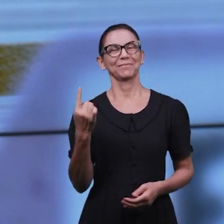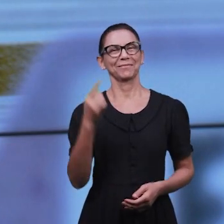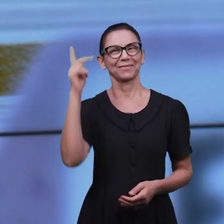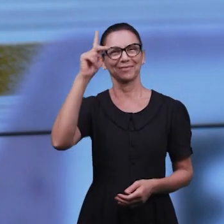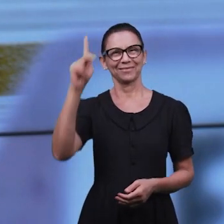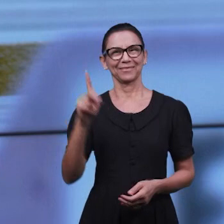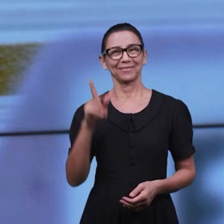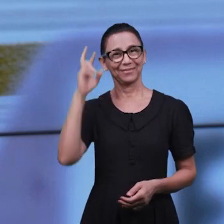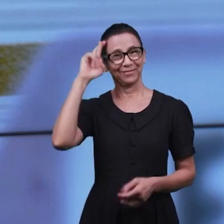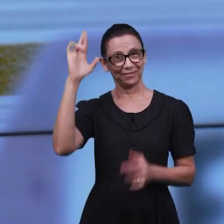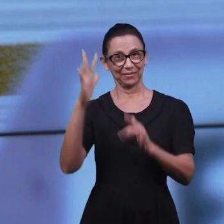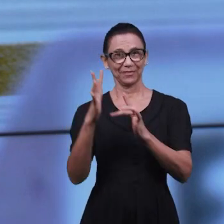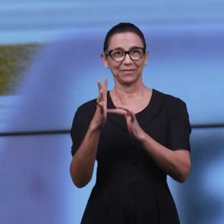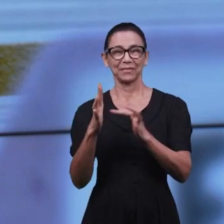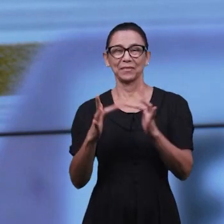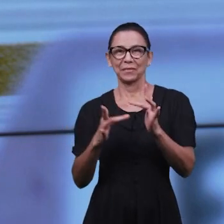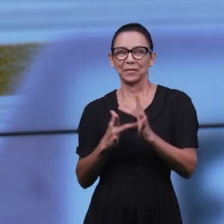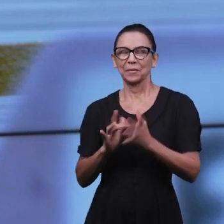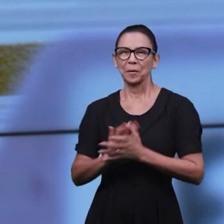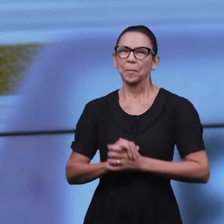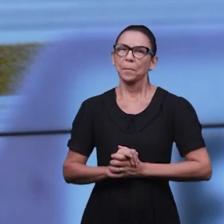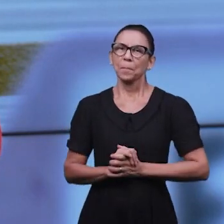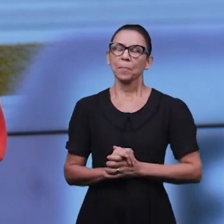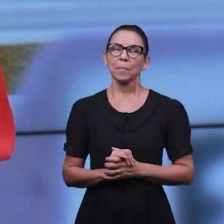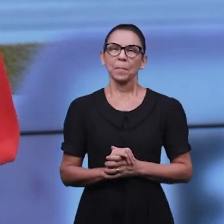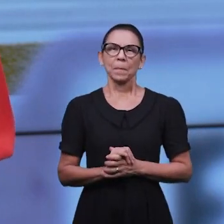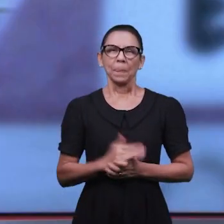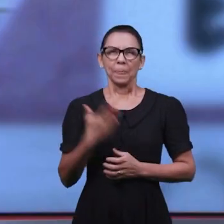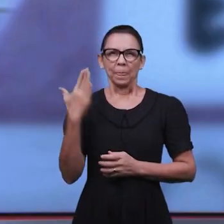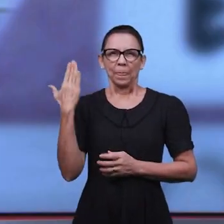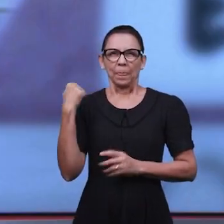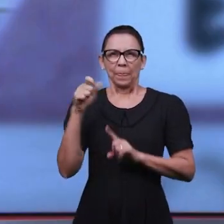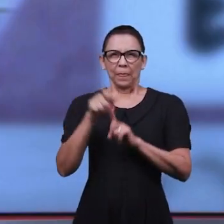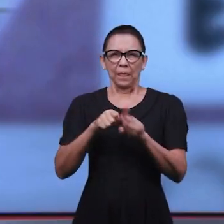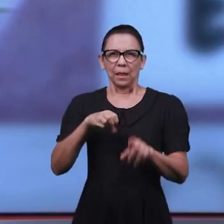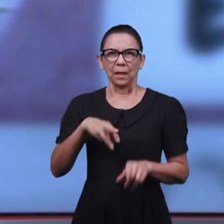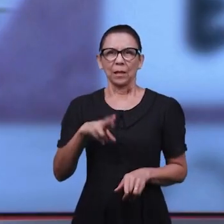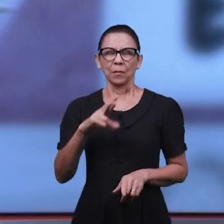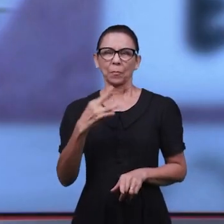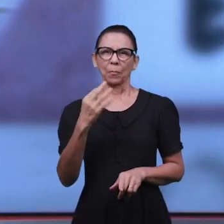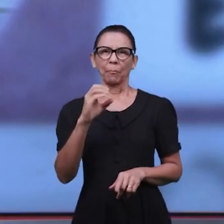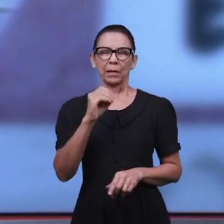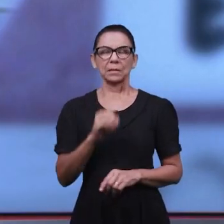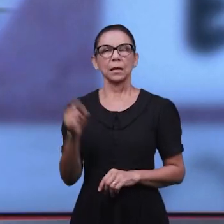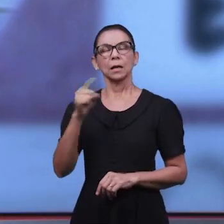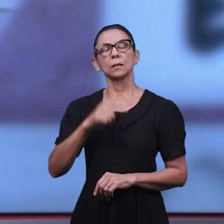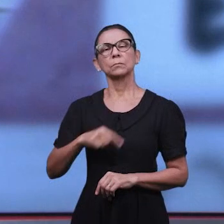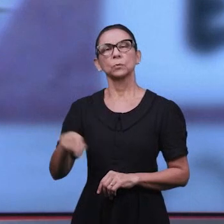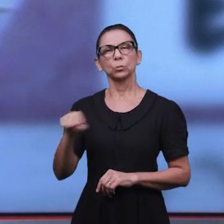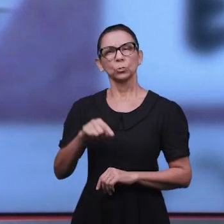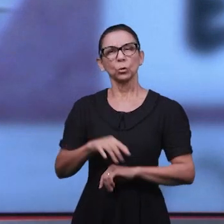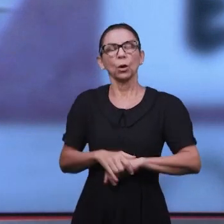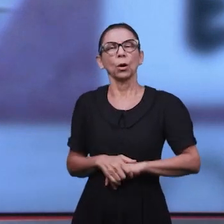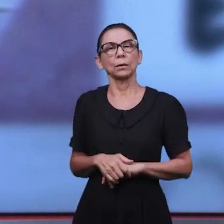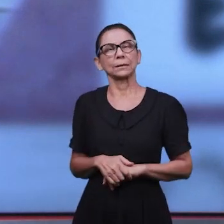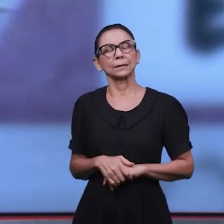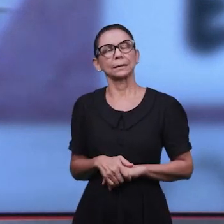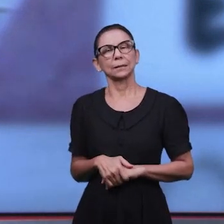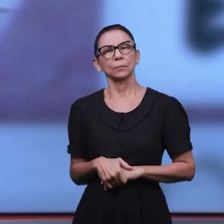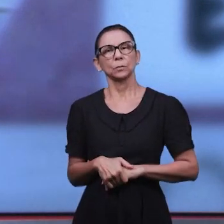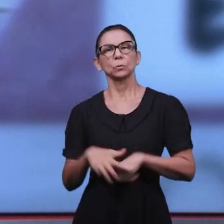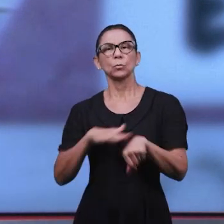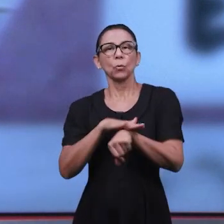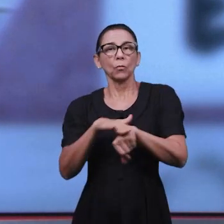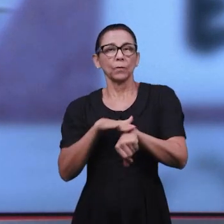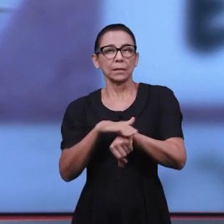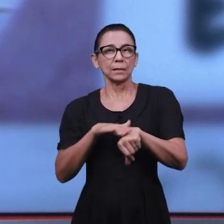Nous saluons à tous dans la paix du Seigneur Jésus. Depuis le mois de mars, nous avons